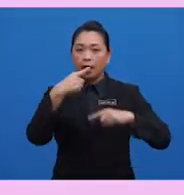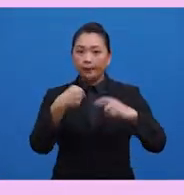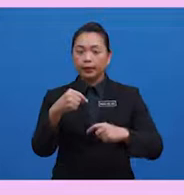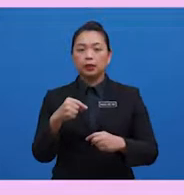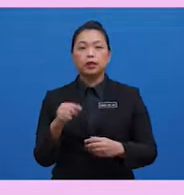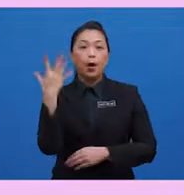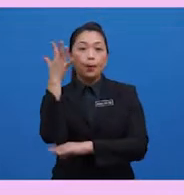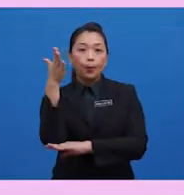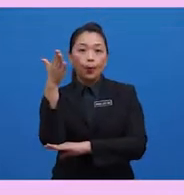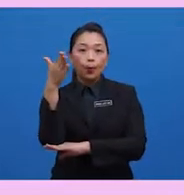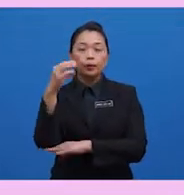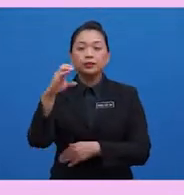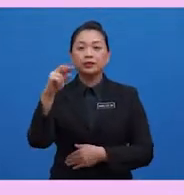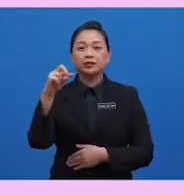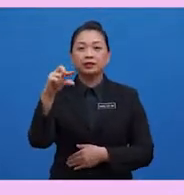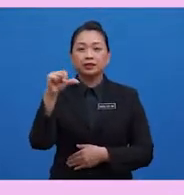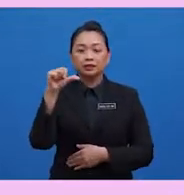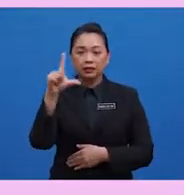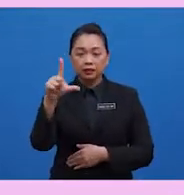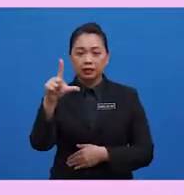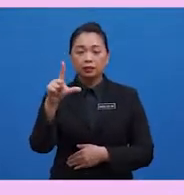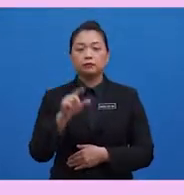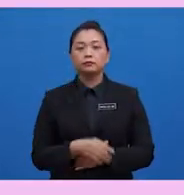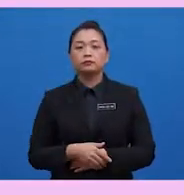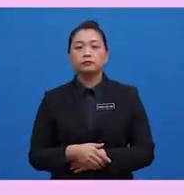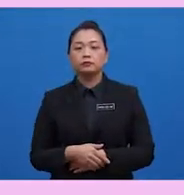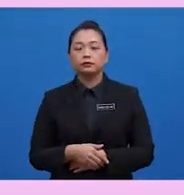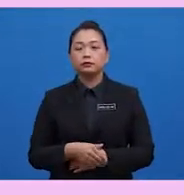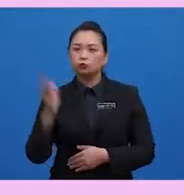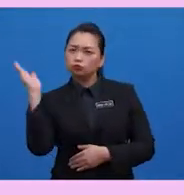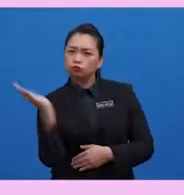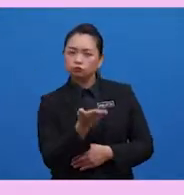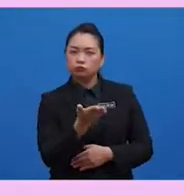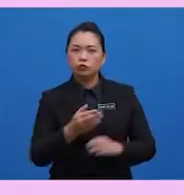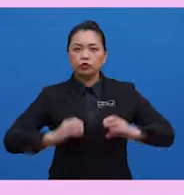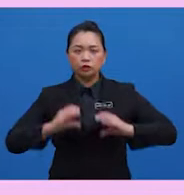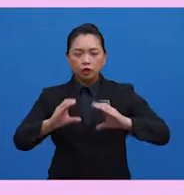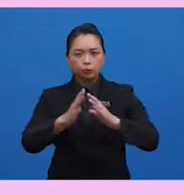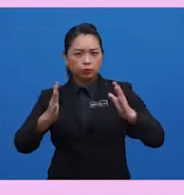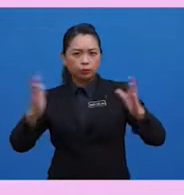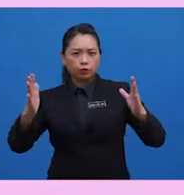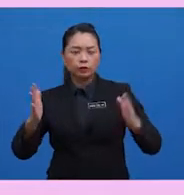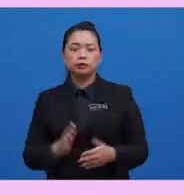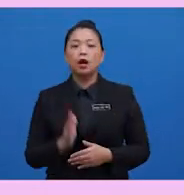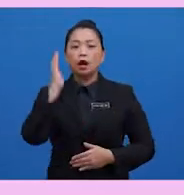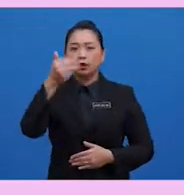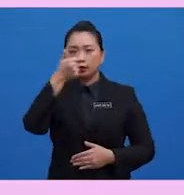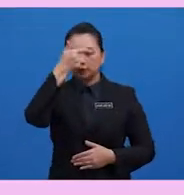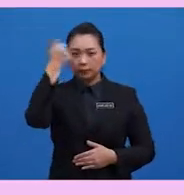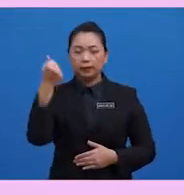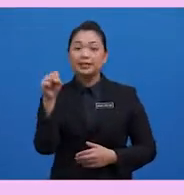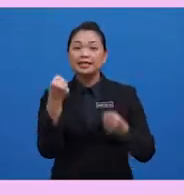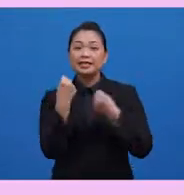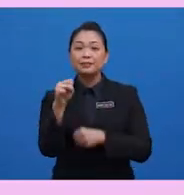balak seperti cengal, keruing, meranti dan merbau ditebang secara besar-besaran akan menyebabkan